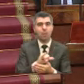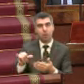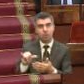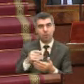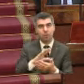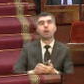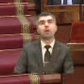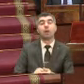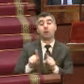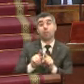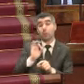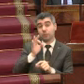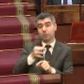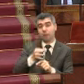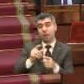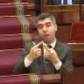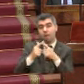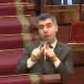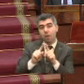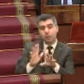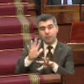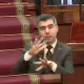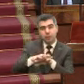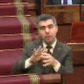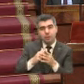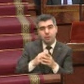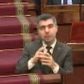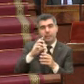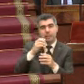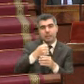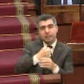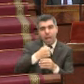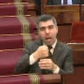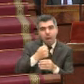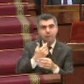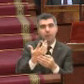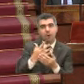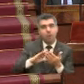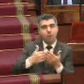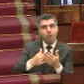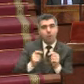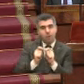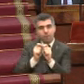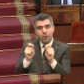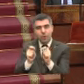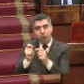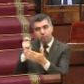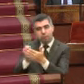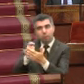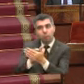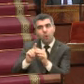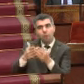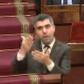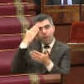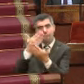ونوعية لمحاربة هذه الظاهرة، مع انخراط مسؤول للإعلام في عملية التوعية والتحسيس. سيد الوزير، تعلمون ويعلم الجميع